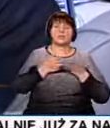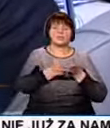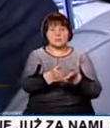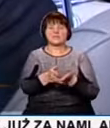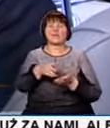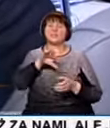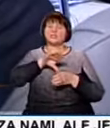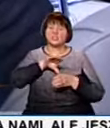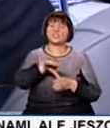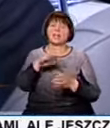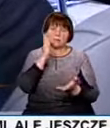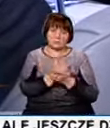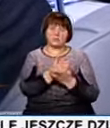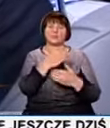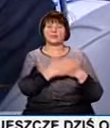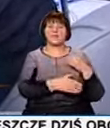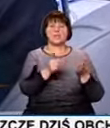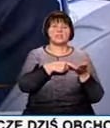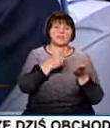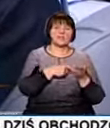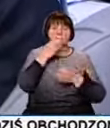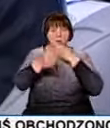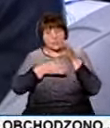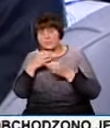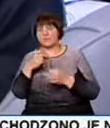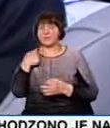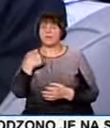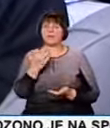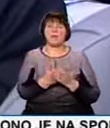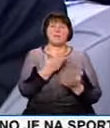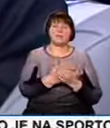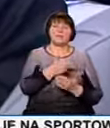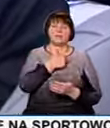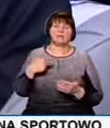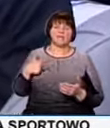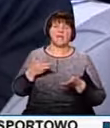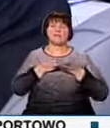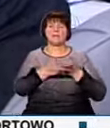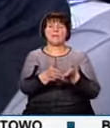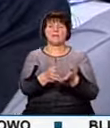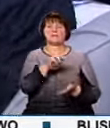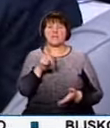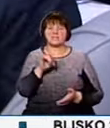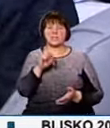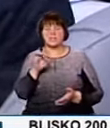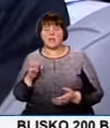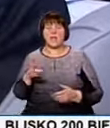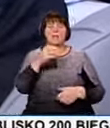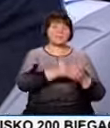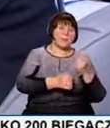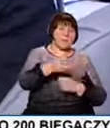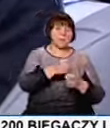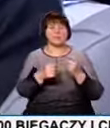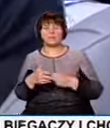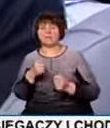żaglem. Mnie często opowiadają, no panie kapitanie, mówią, no po co nam łódka z żaglem, kiedy trzeba pociągać zalejce, żeby skręciła w lewo, w